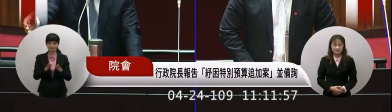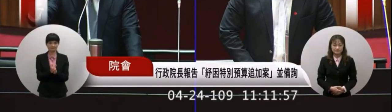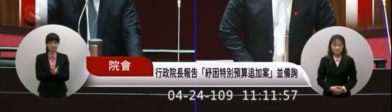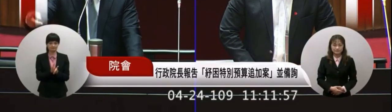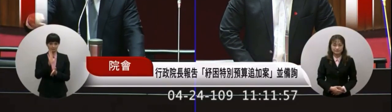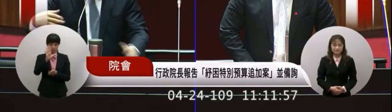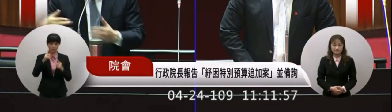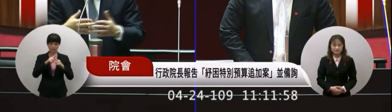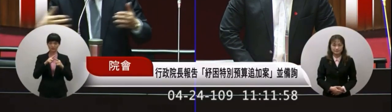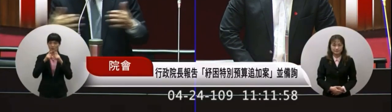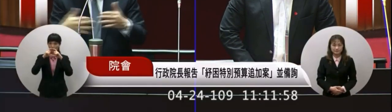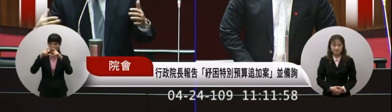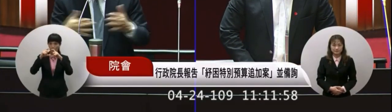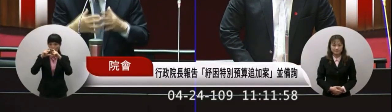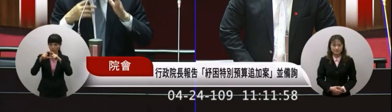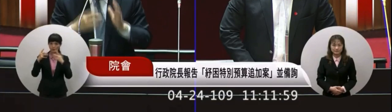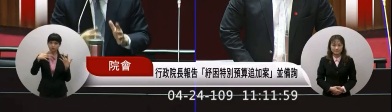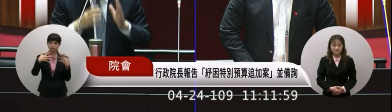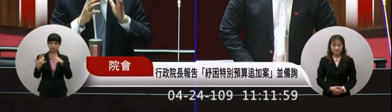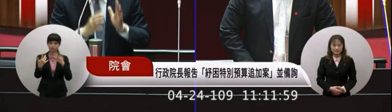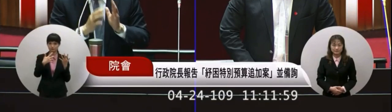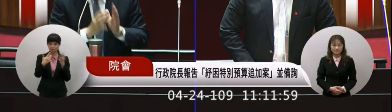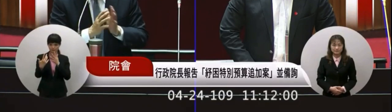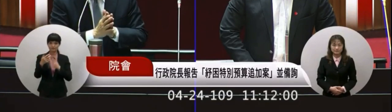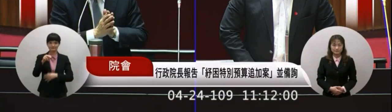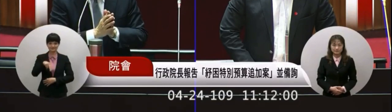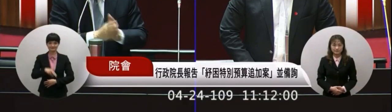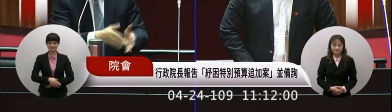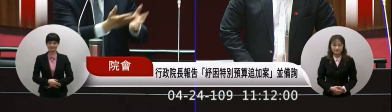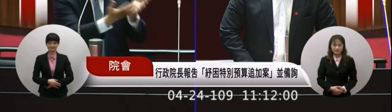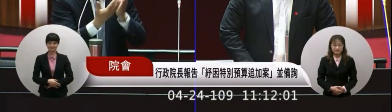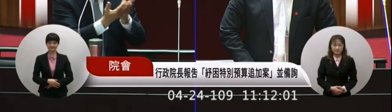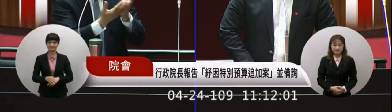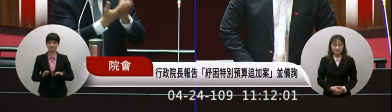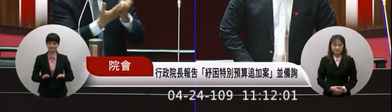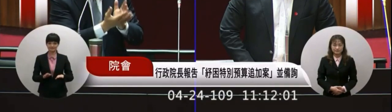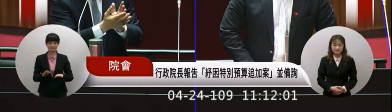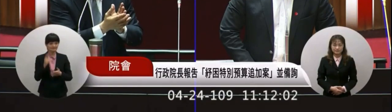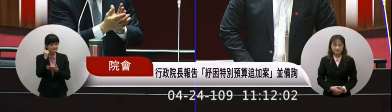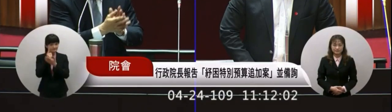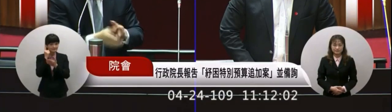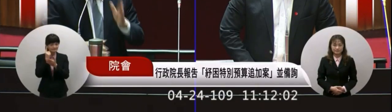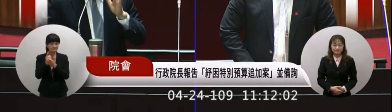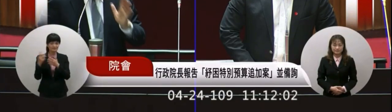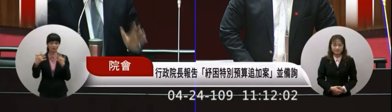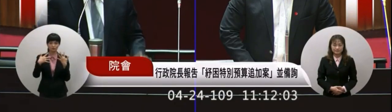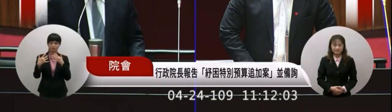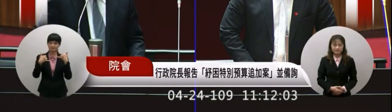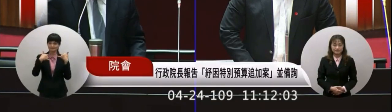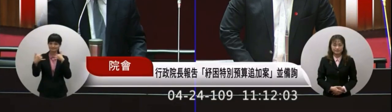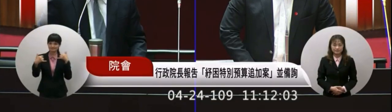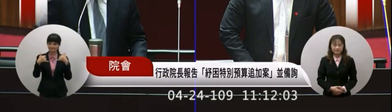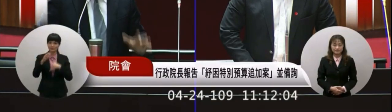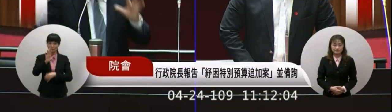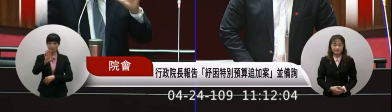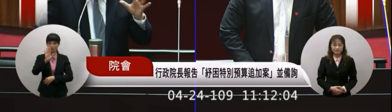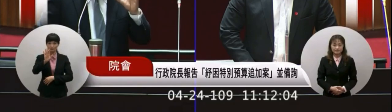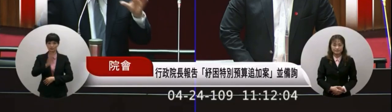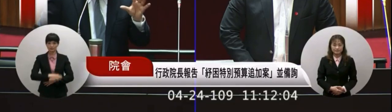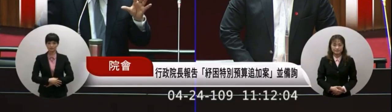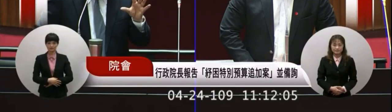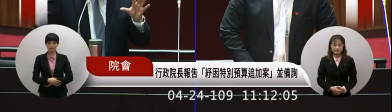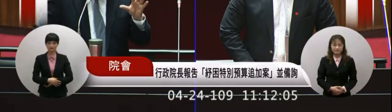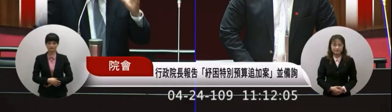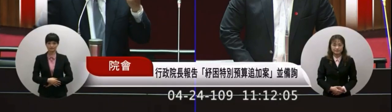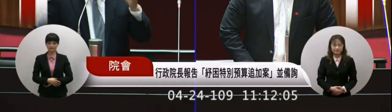甲解答，所以這是真現主持，每工攏安尼咧做啊。反应启